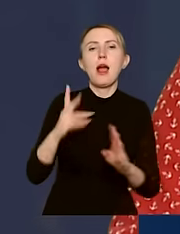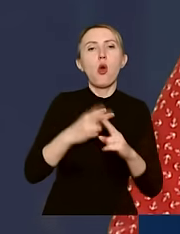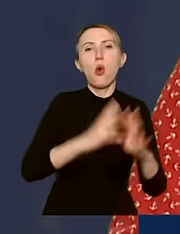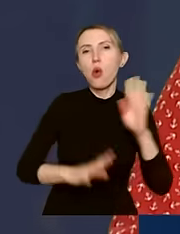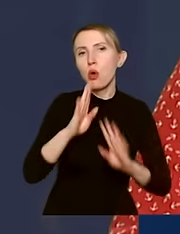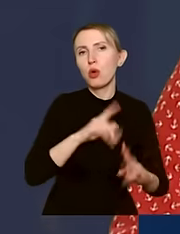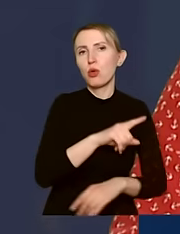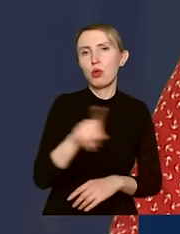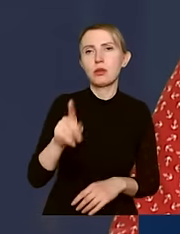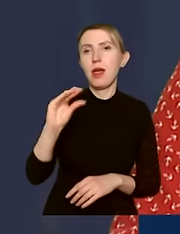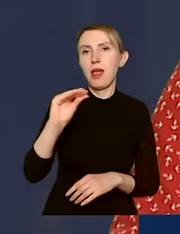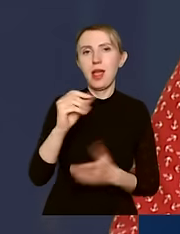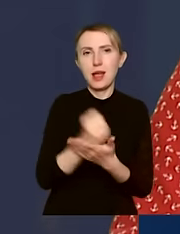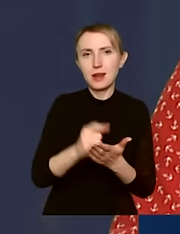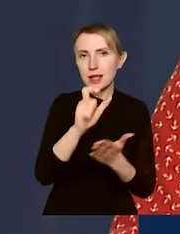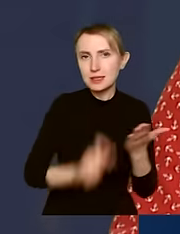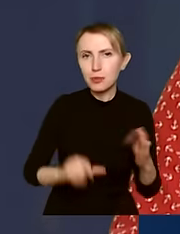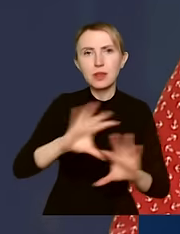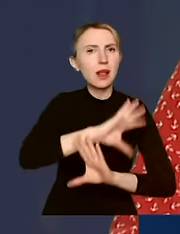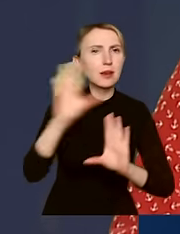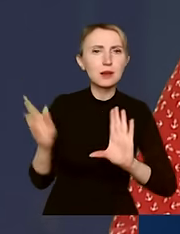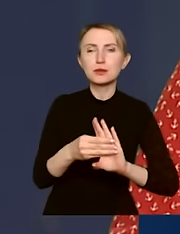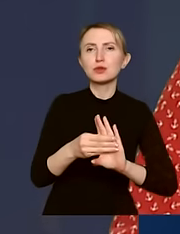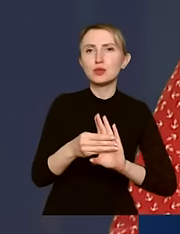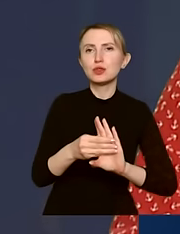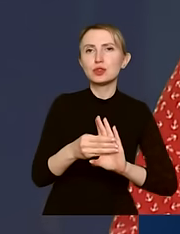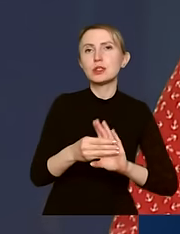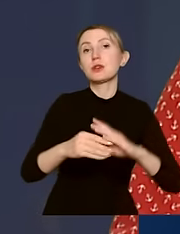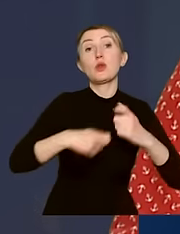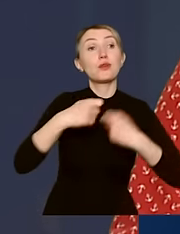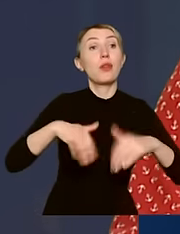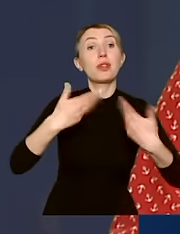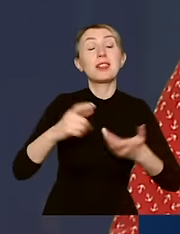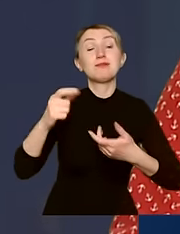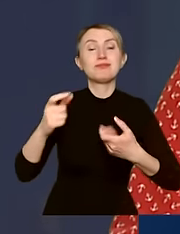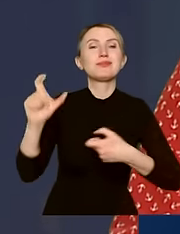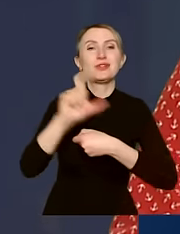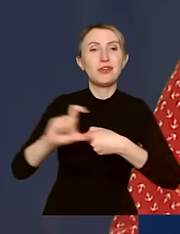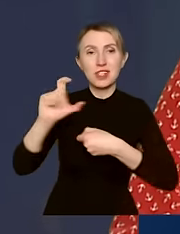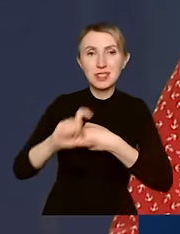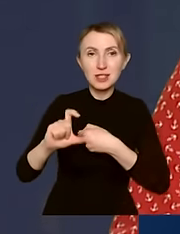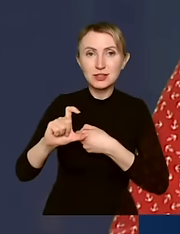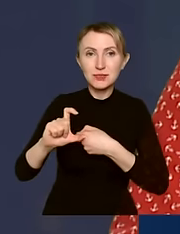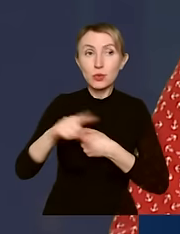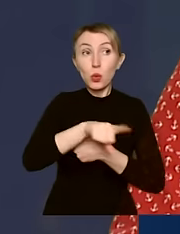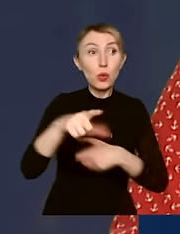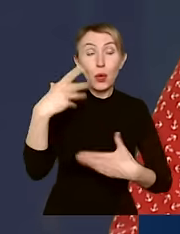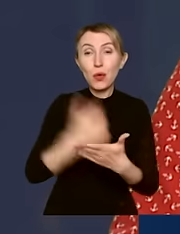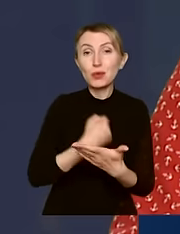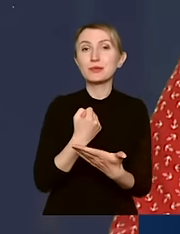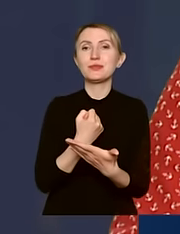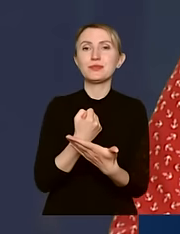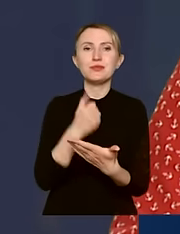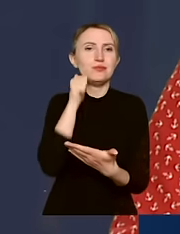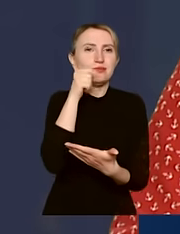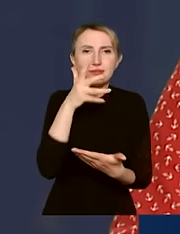no, e-recepty, tych wszystkich takich rozwiązań związanych z cyfryzacją, z których korzystamy w naszym